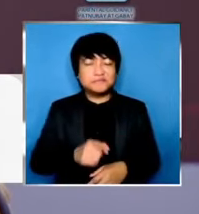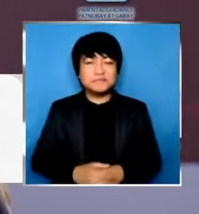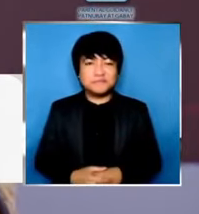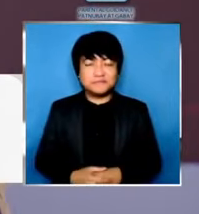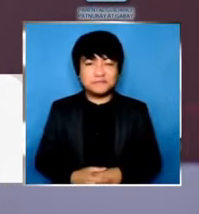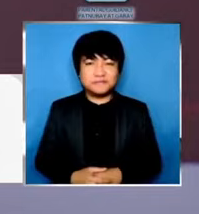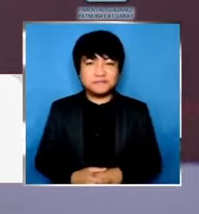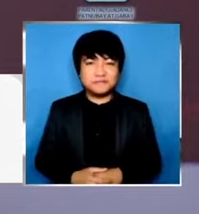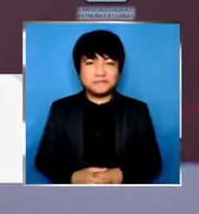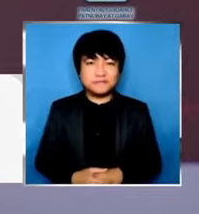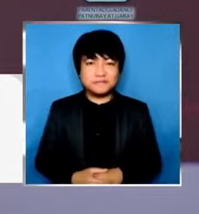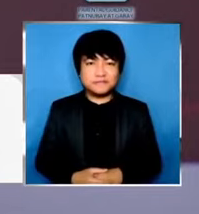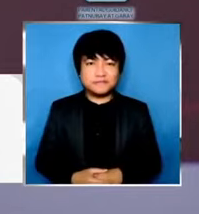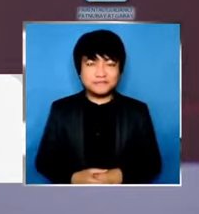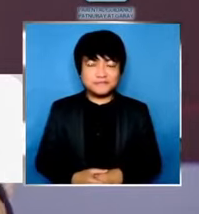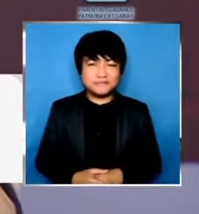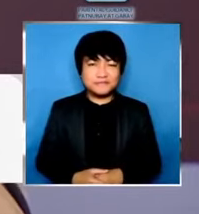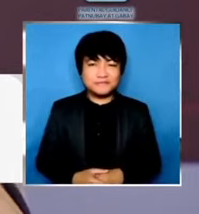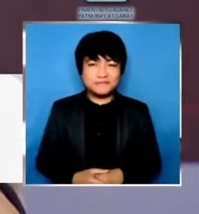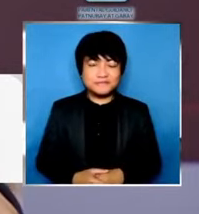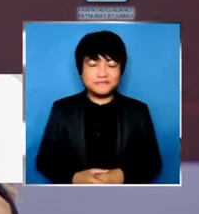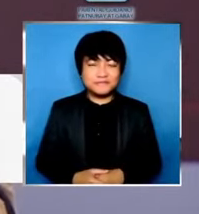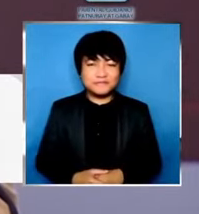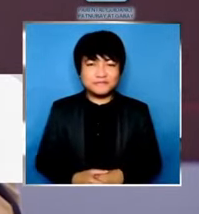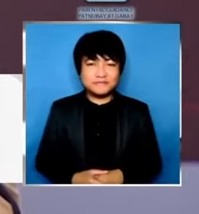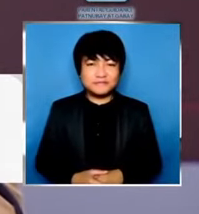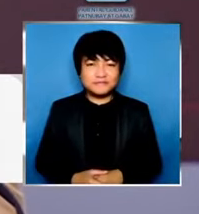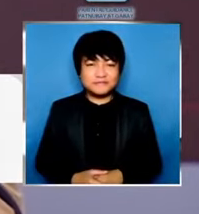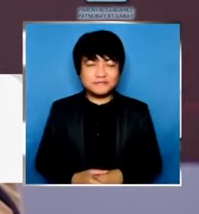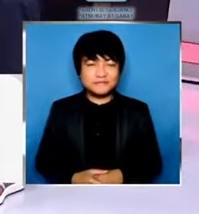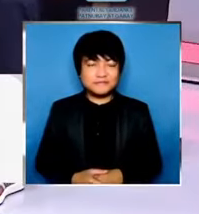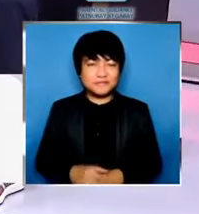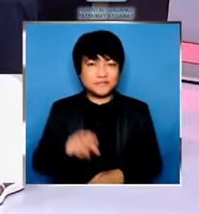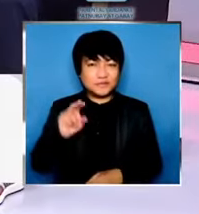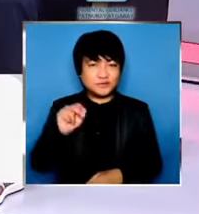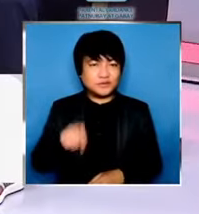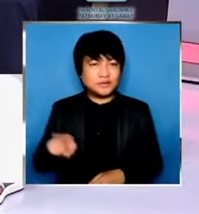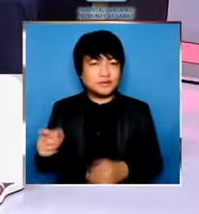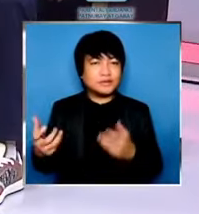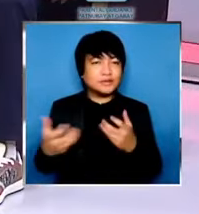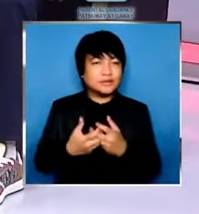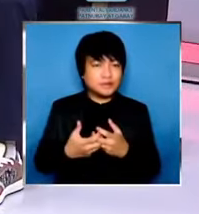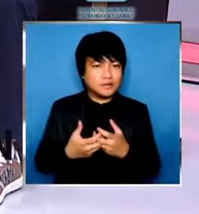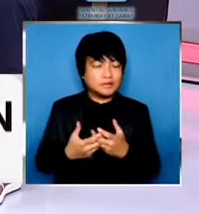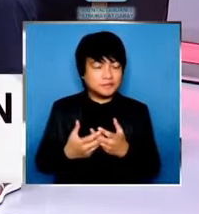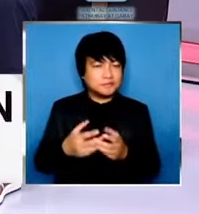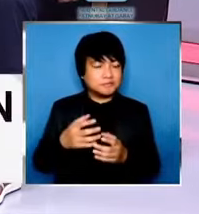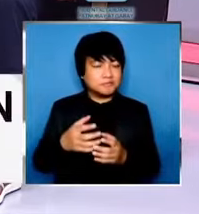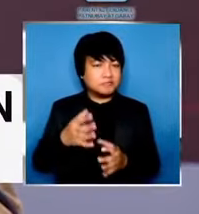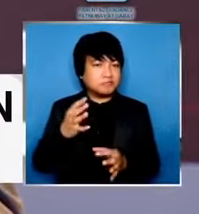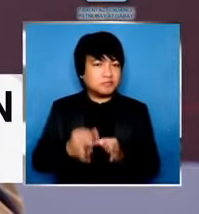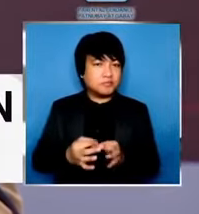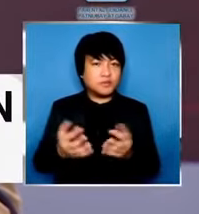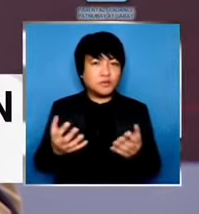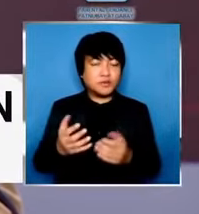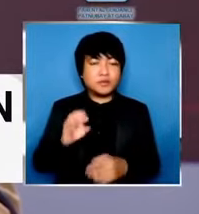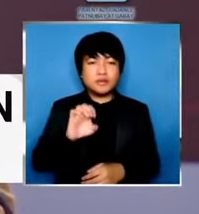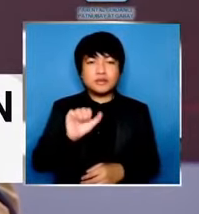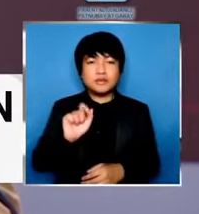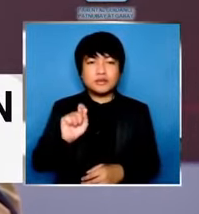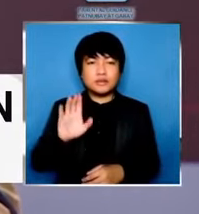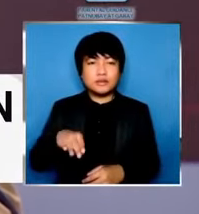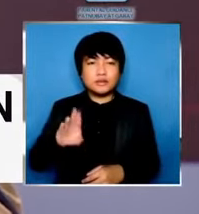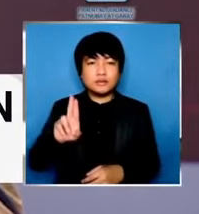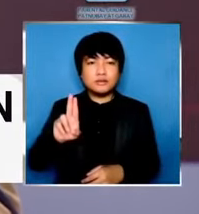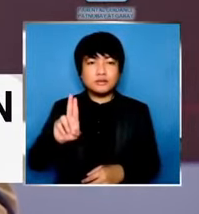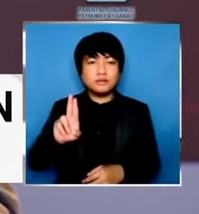Oh. Manid na. Manid na. Bagay na bagay siya dun sa ibulga tayo yung mga bashing dun. Hindi mo hinda, no? Kasi, but you cannot